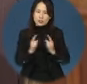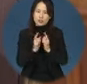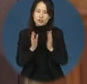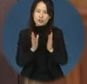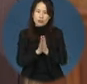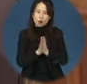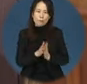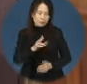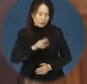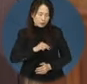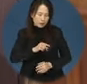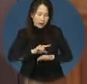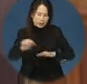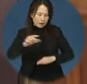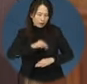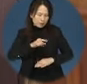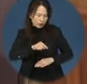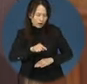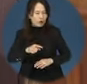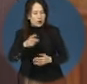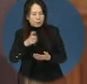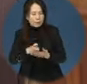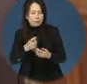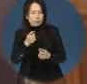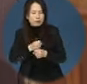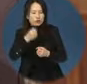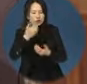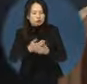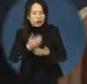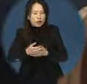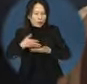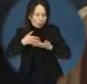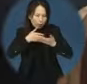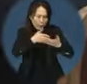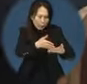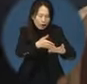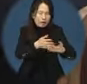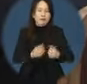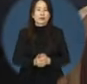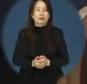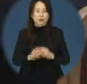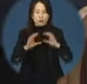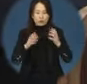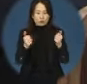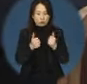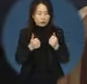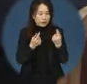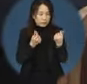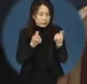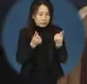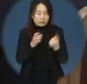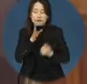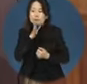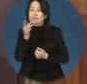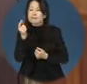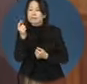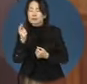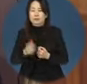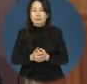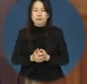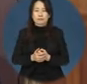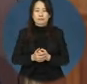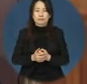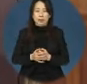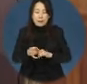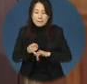요건 하에 서 이 조례를 만들어 집사 라고 의 요청을 하면 그럼 우리 국회의 입법 청원 하는 걸 알았습니다 엄 음 반드시